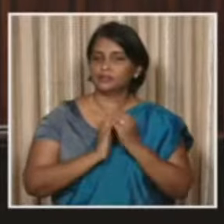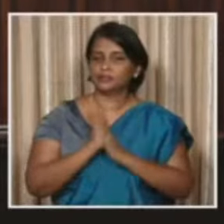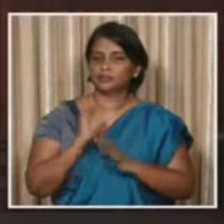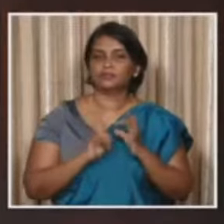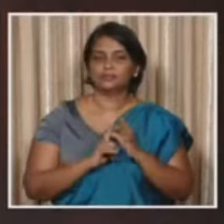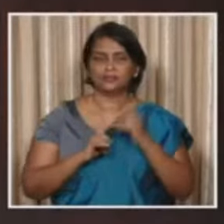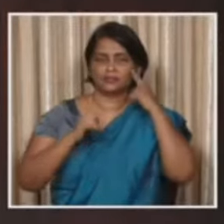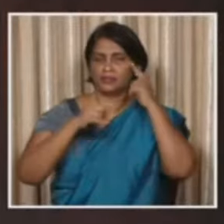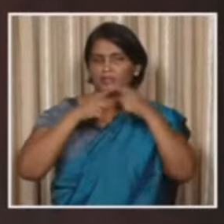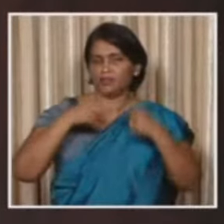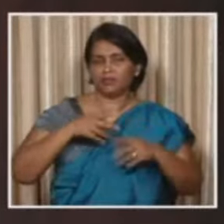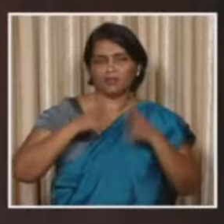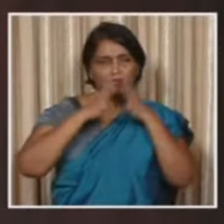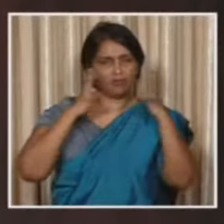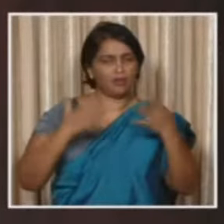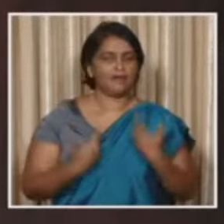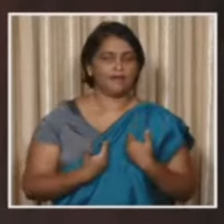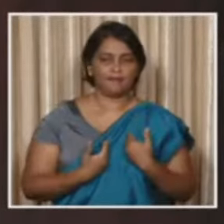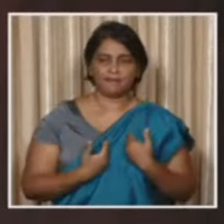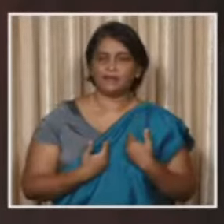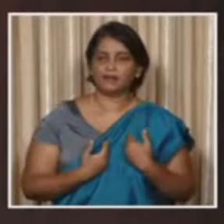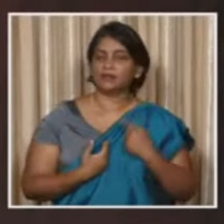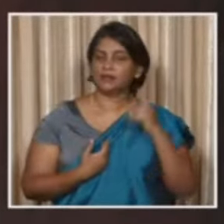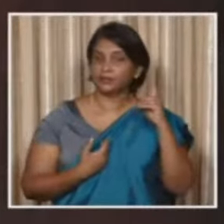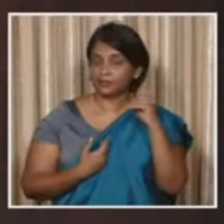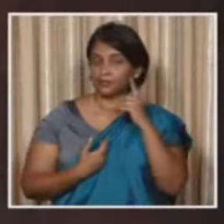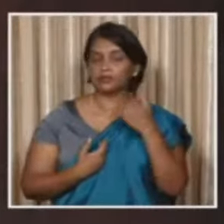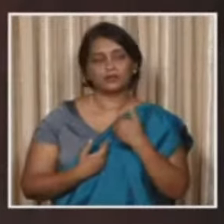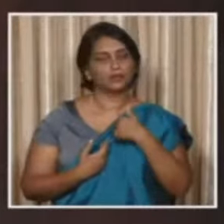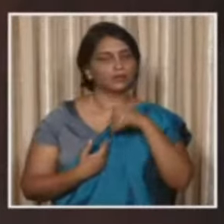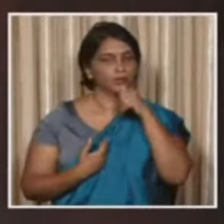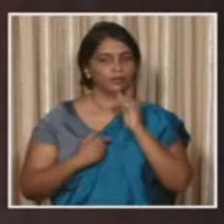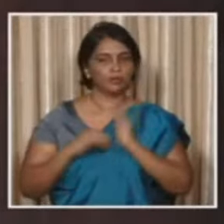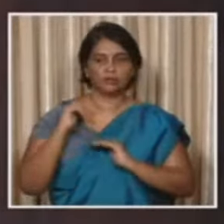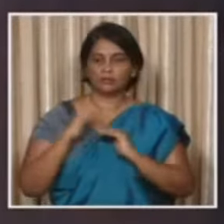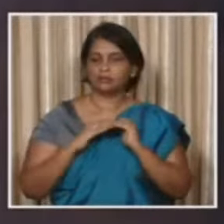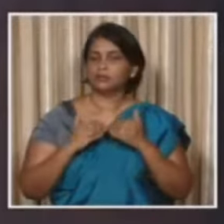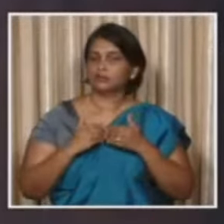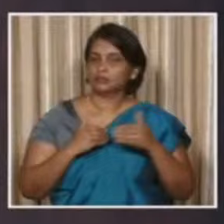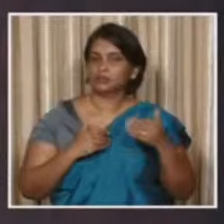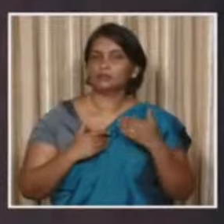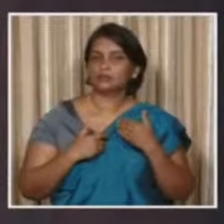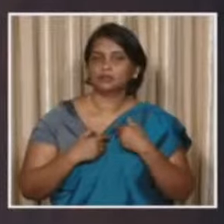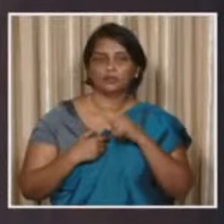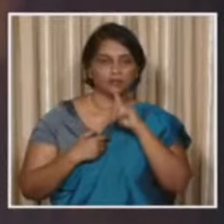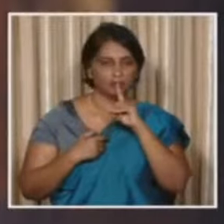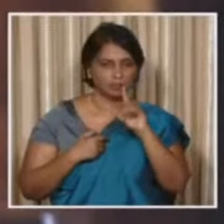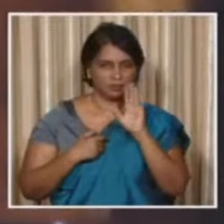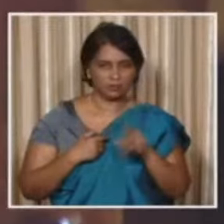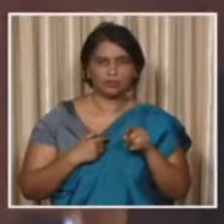කාරණා ගන්නවක් තියෙනවා කතා කරන්න. පළවෙනියෙන් ඇත්තරම මේ ක්‍රියාදාමය තුළ අපිට කියන්න තියෙන්නේ